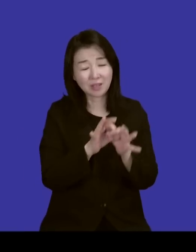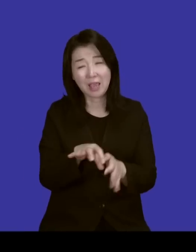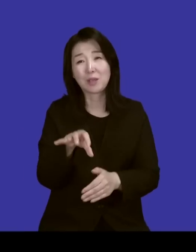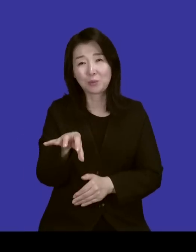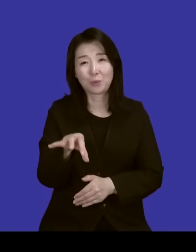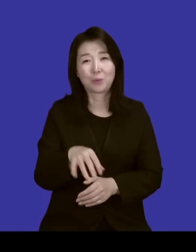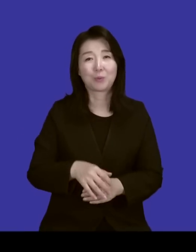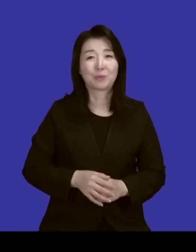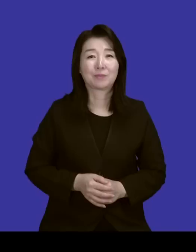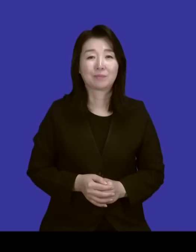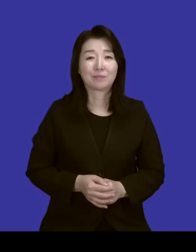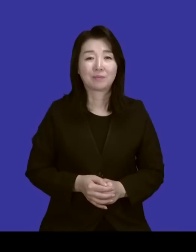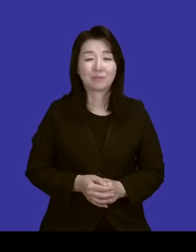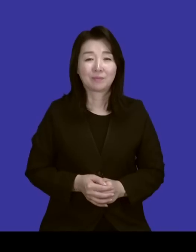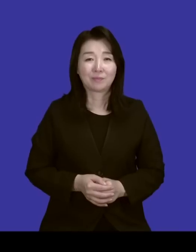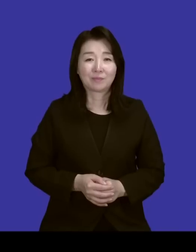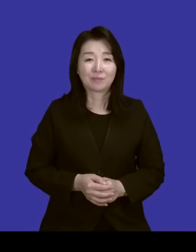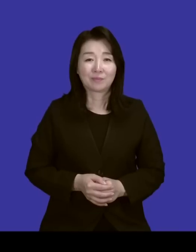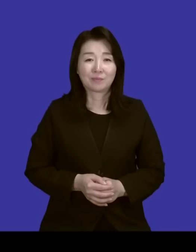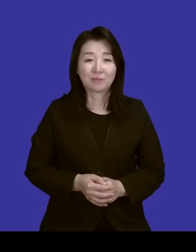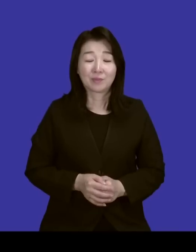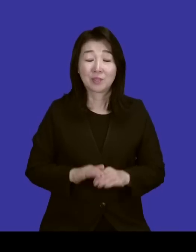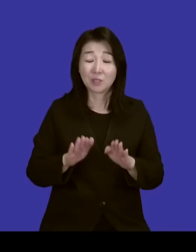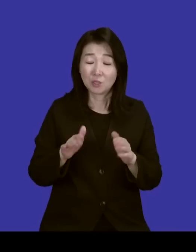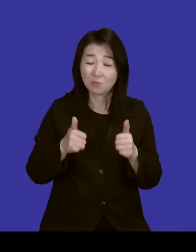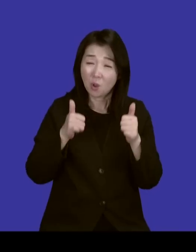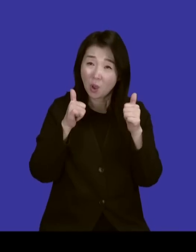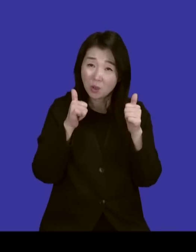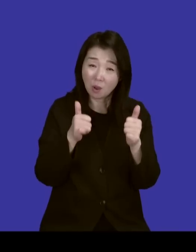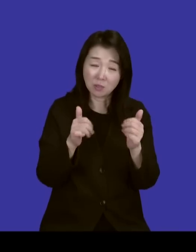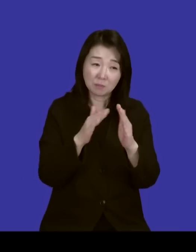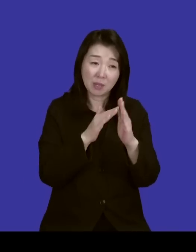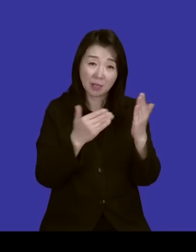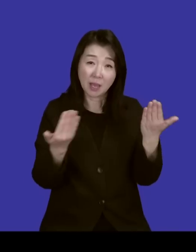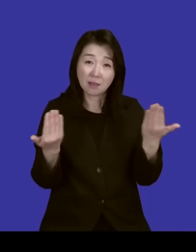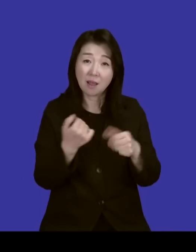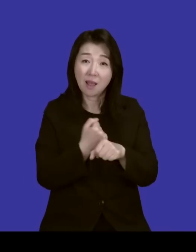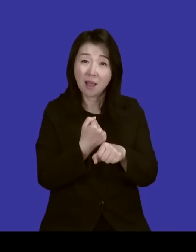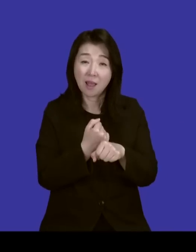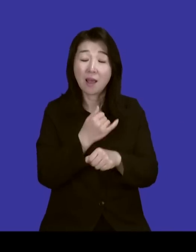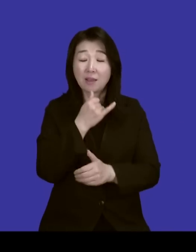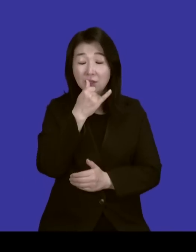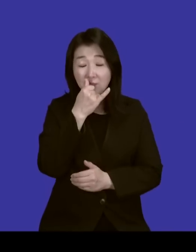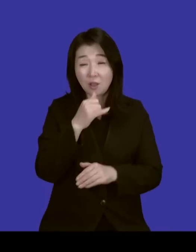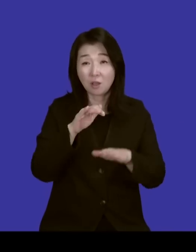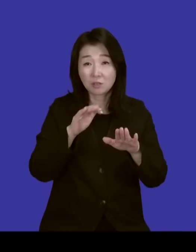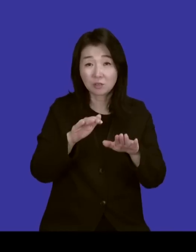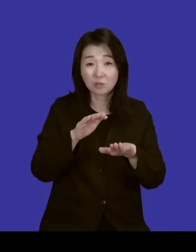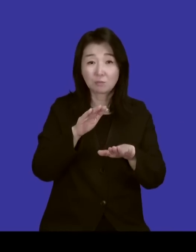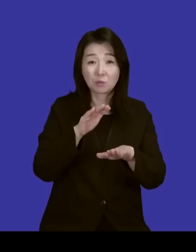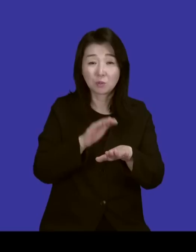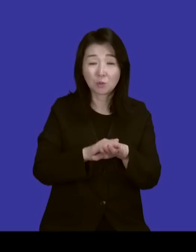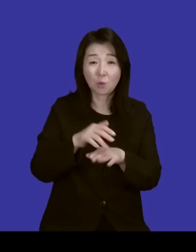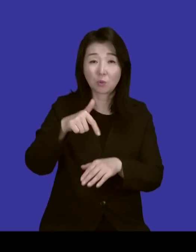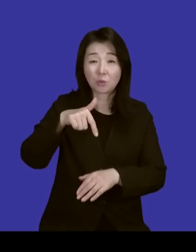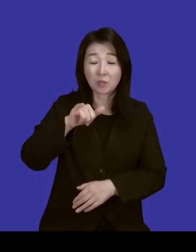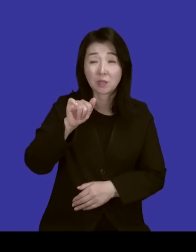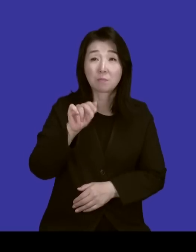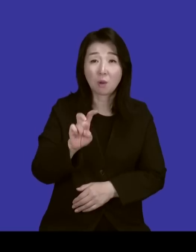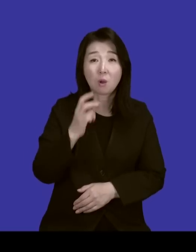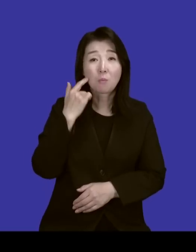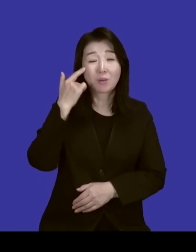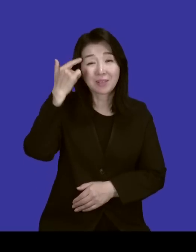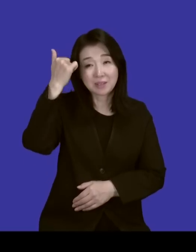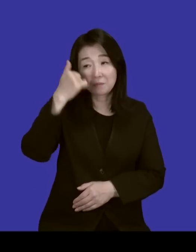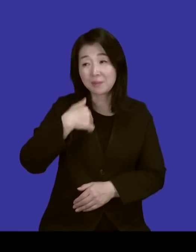기념관에서. 그래서 우리 지금도 열심히 가정사역하는 그 송기론 목사님, 네,